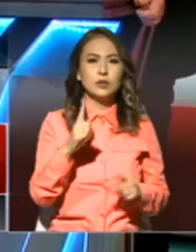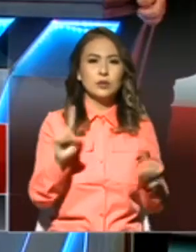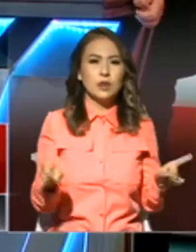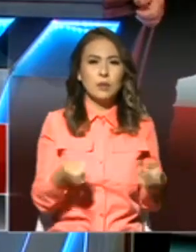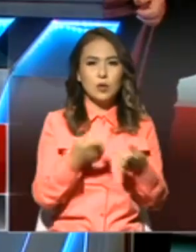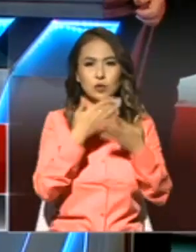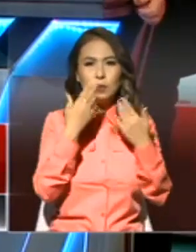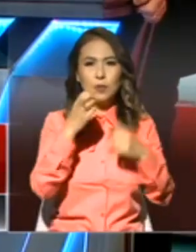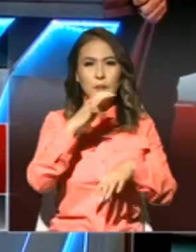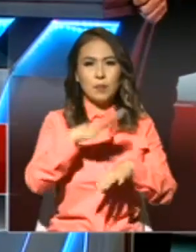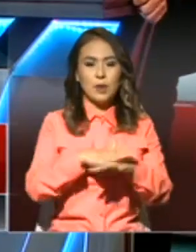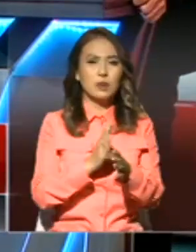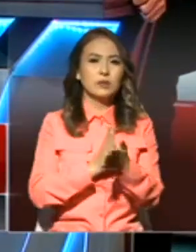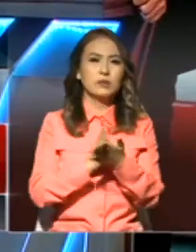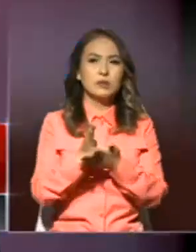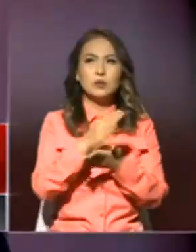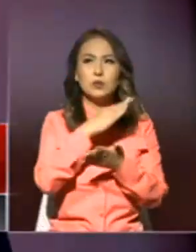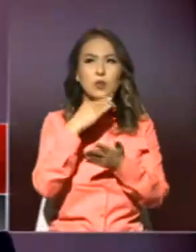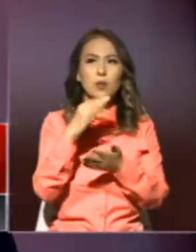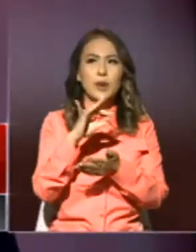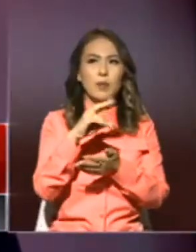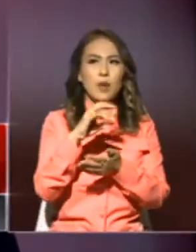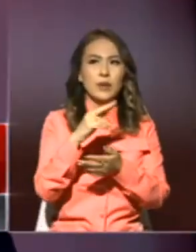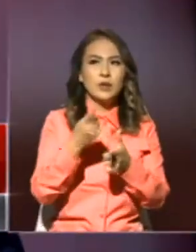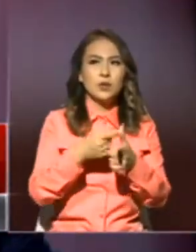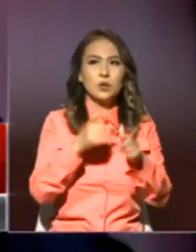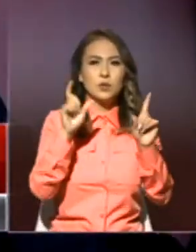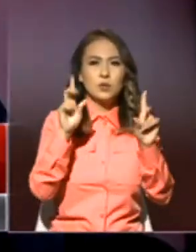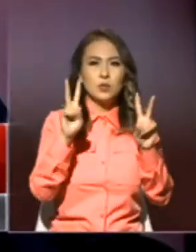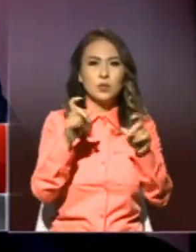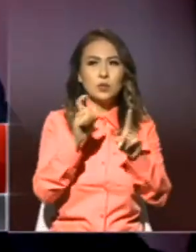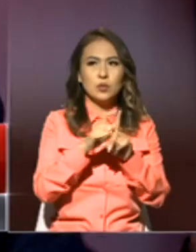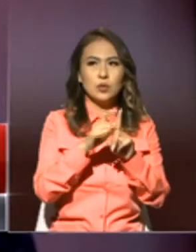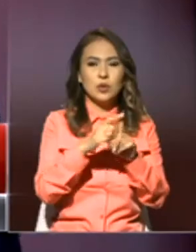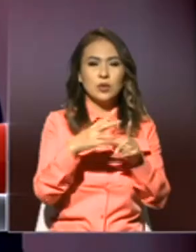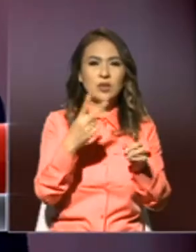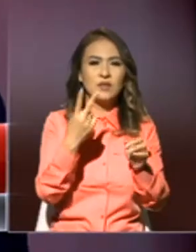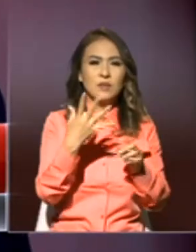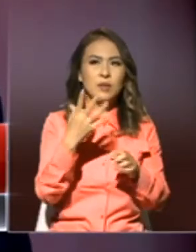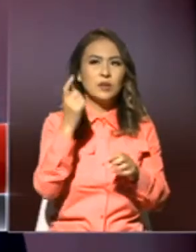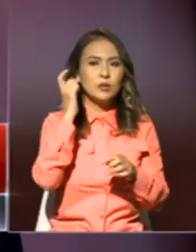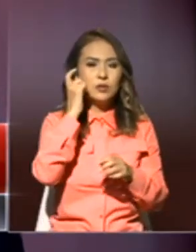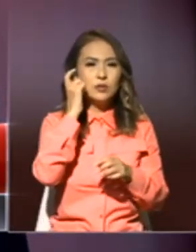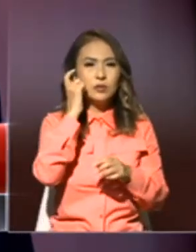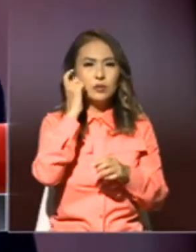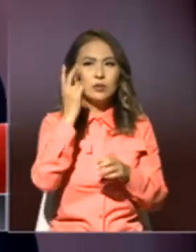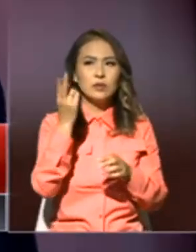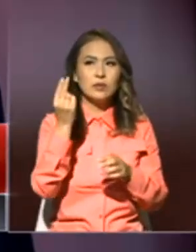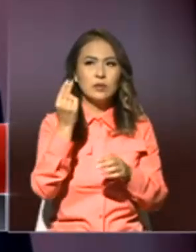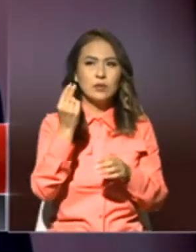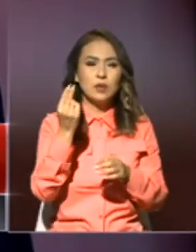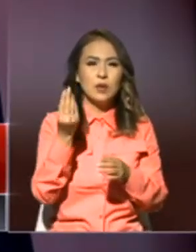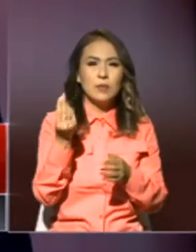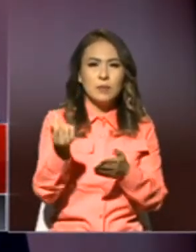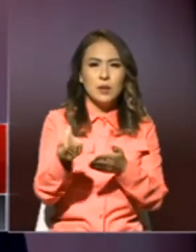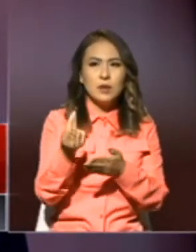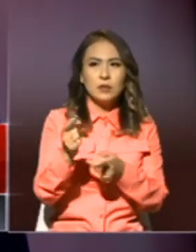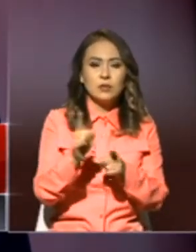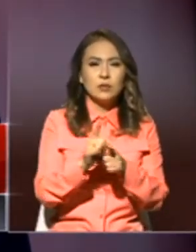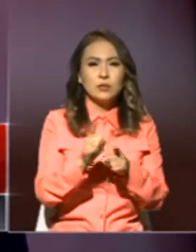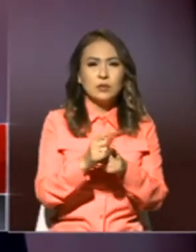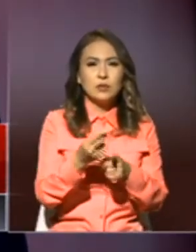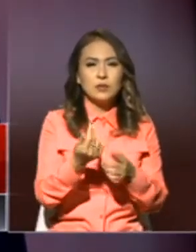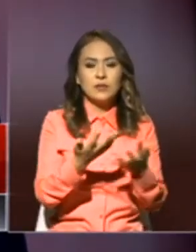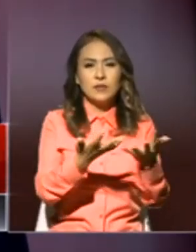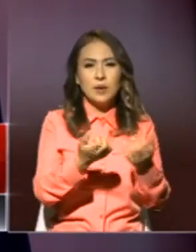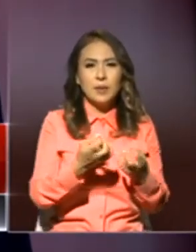деңгейлі банктер неге бармайды деген. Мәселе ипотека деген сөз өзіңіз айтып тұрғандай аты 25 жыл. 25 жылға ақшаны біреуге беру үшін сіз оны бір жерден алуыңыз